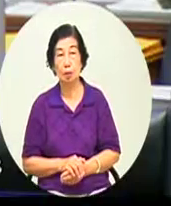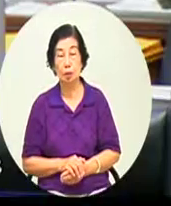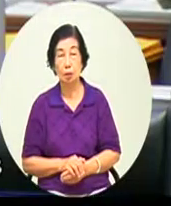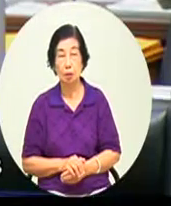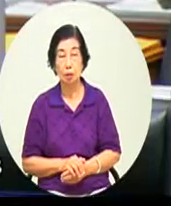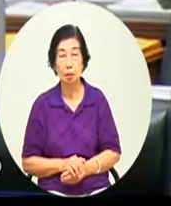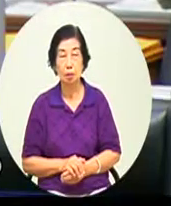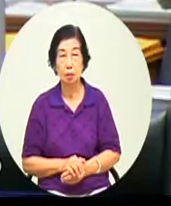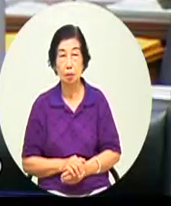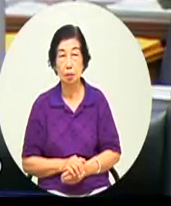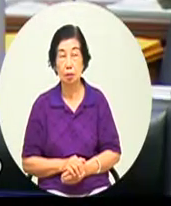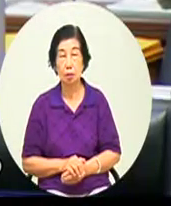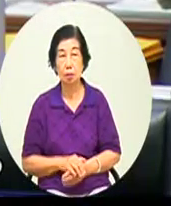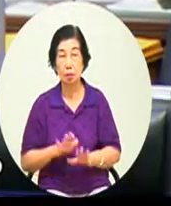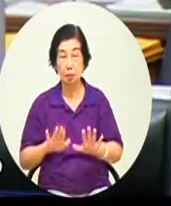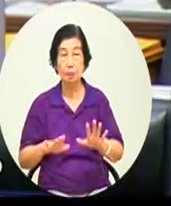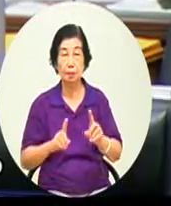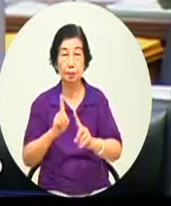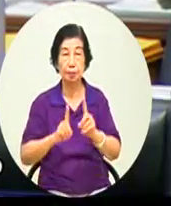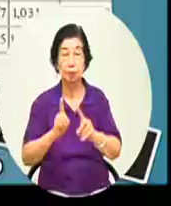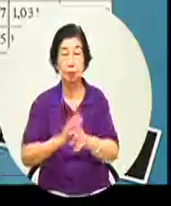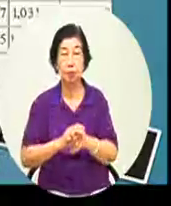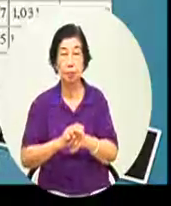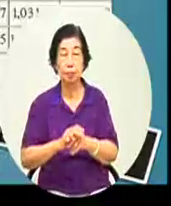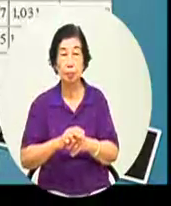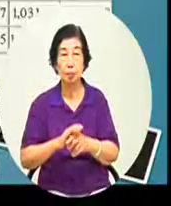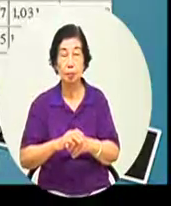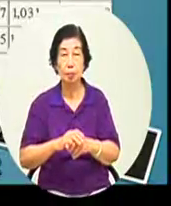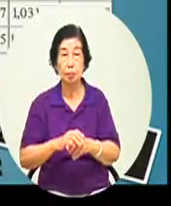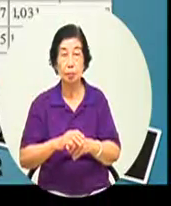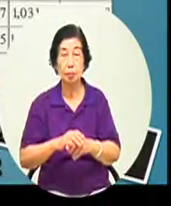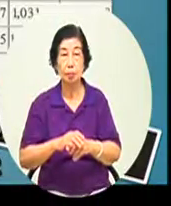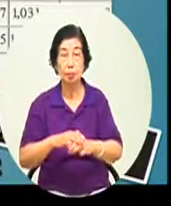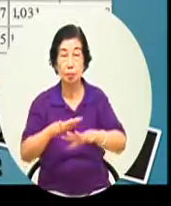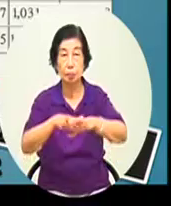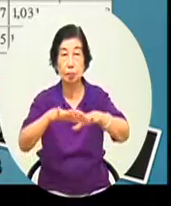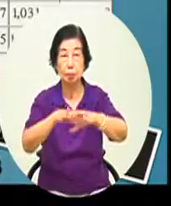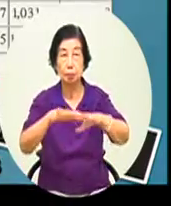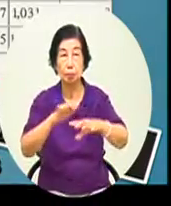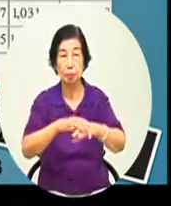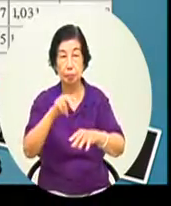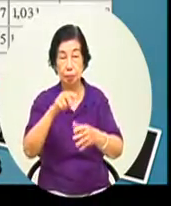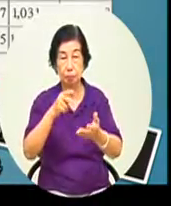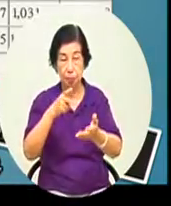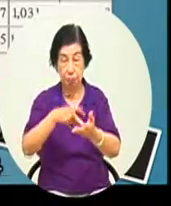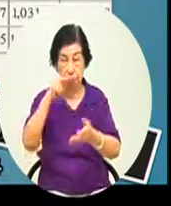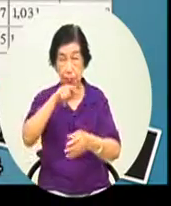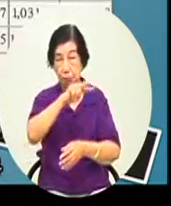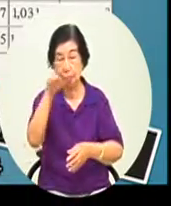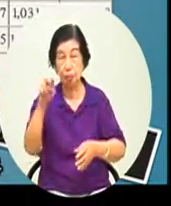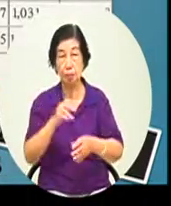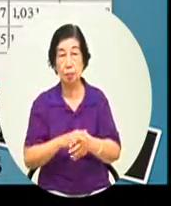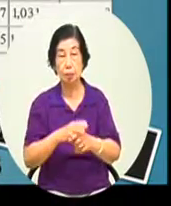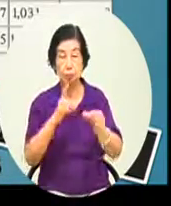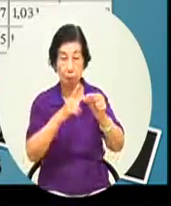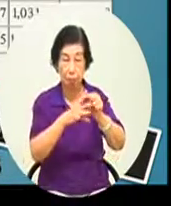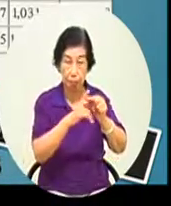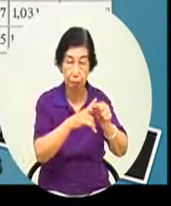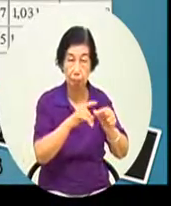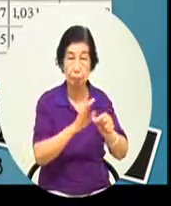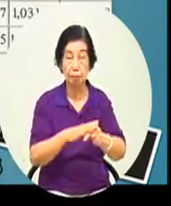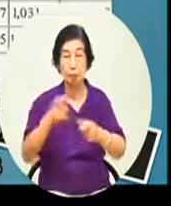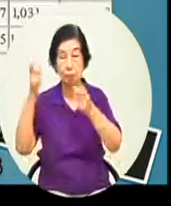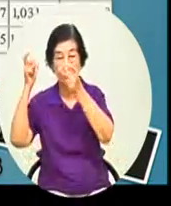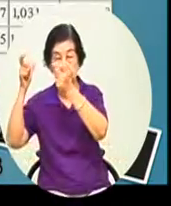下啦，这个表格哈，我们大家应该是第二次看到它了啦哈。那台中跟高雄来比就